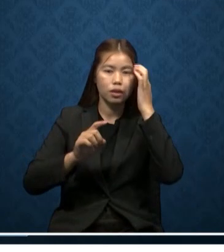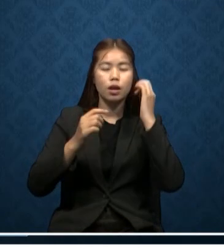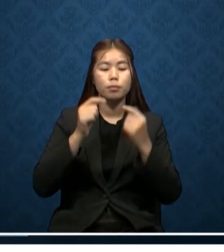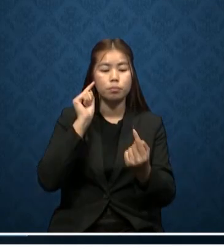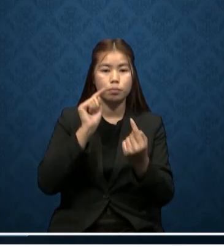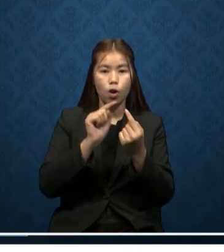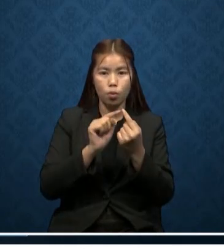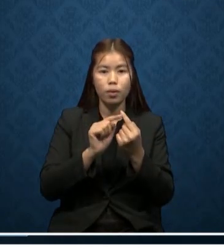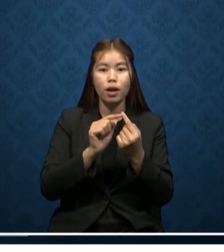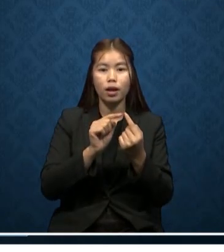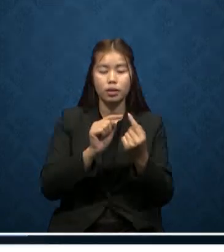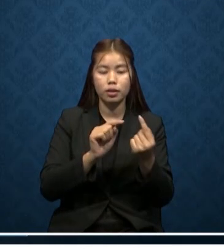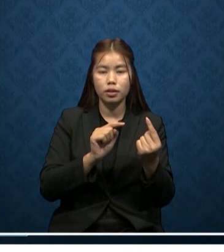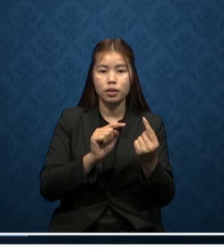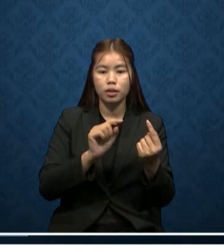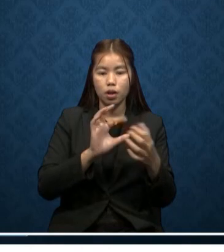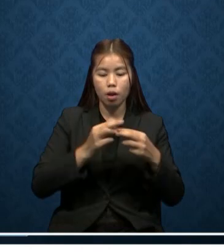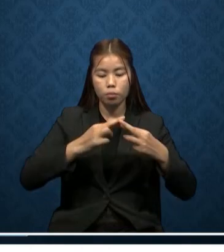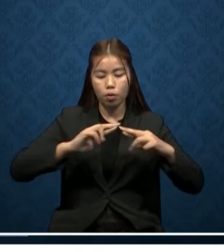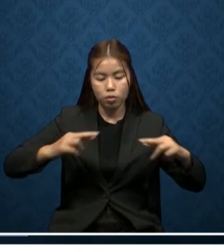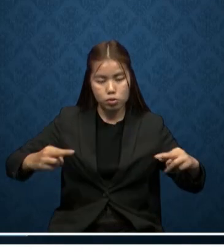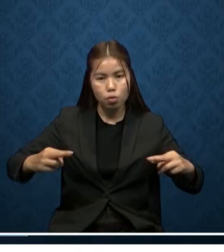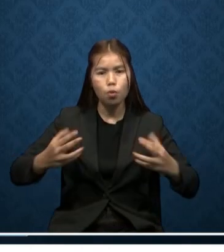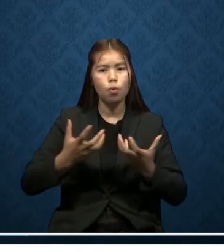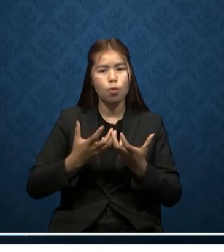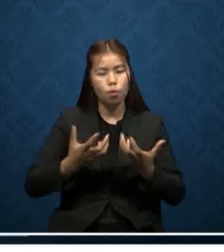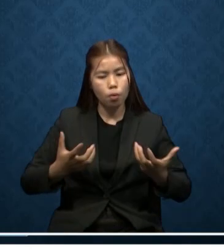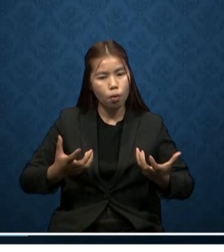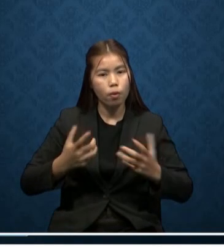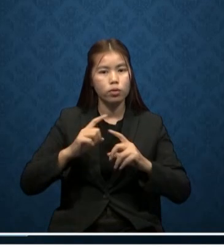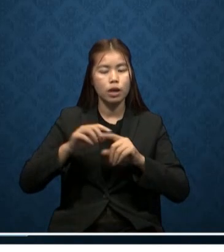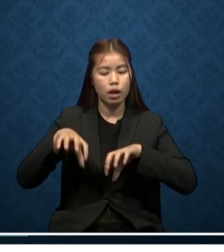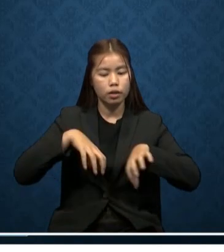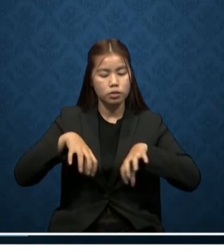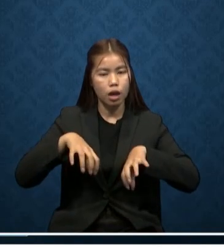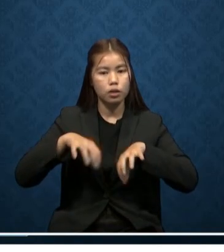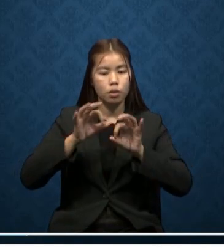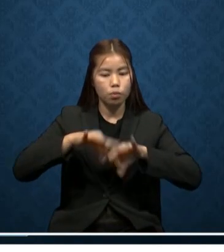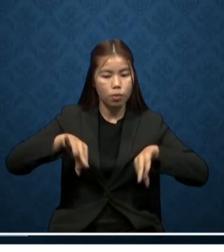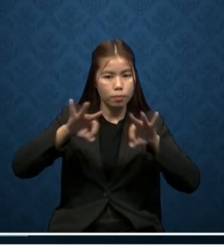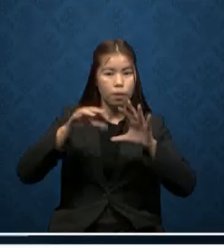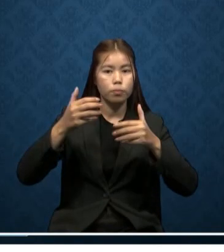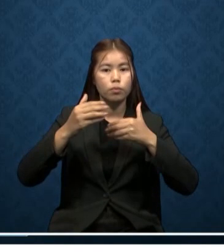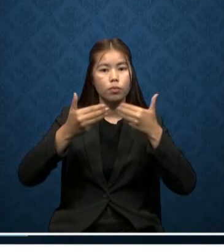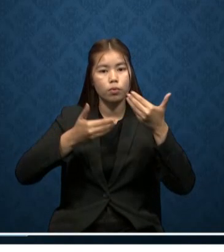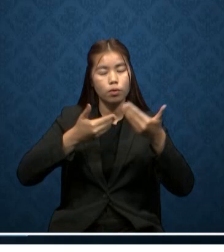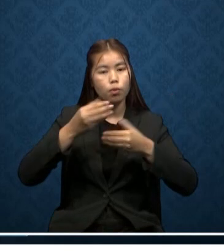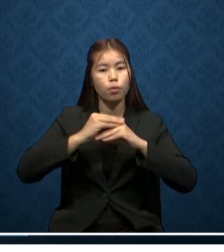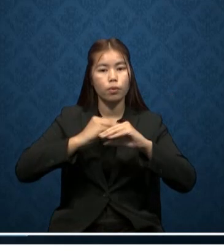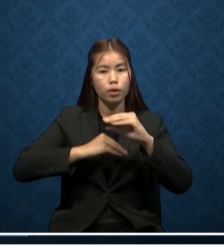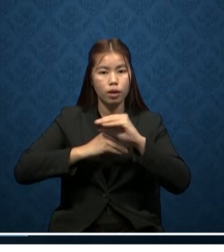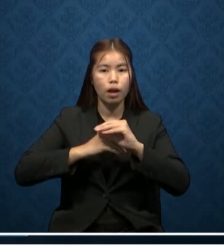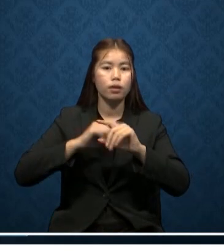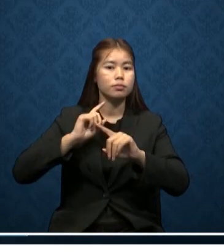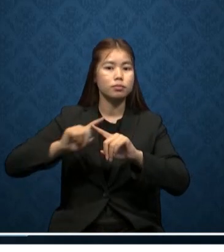กันการยึดถือห่วงโซ่คุณค่าการจัดลำดับความสำคัญการจัดทำโครงการที่สอดรับกับ